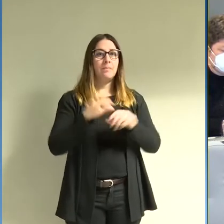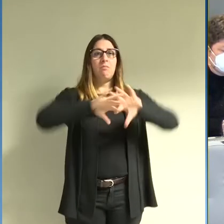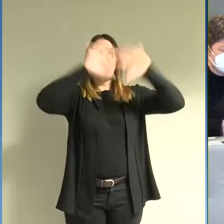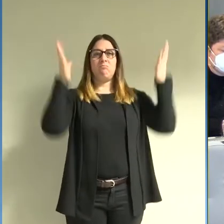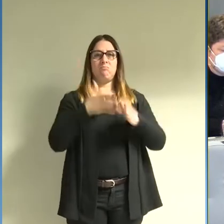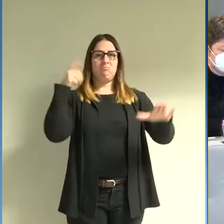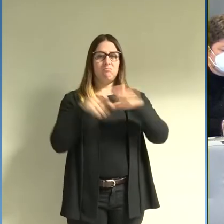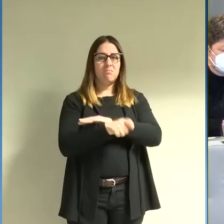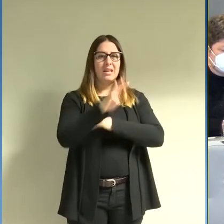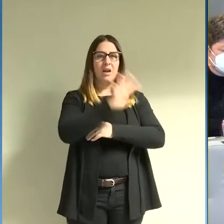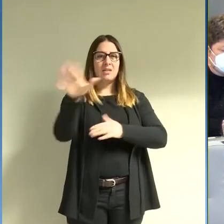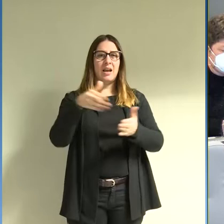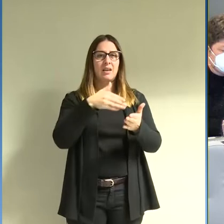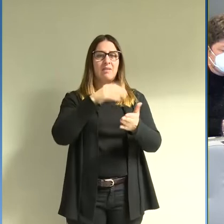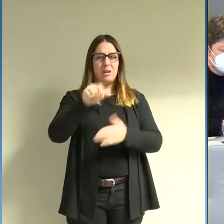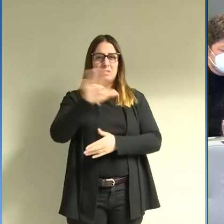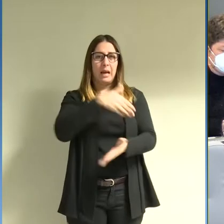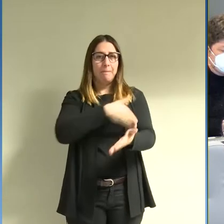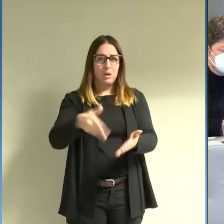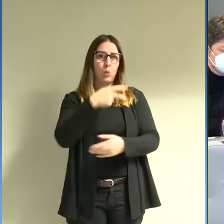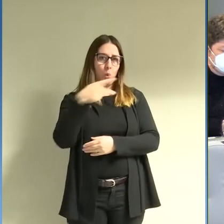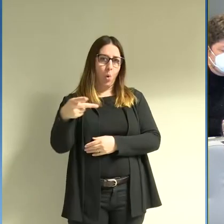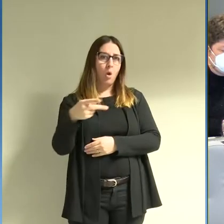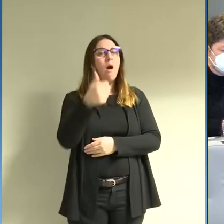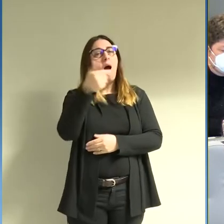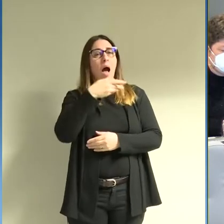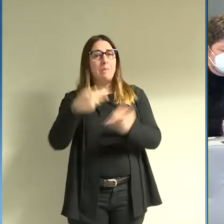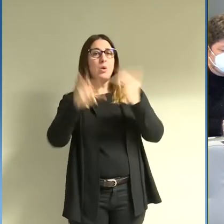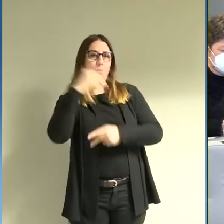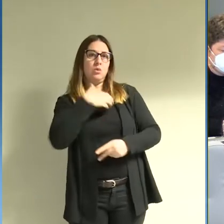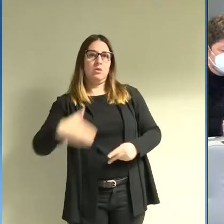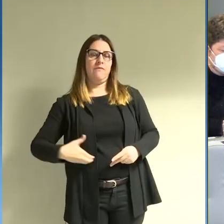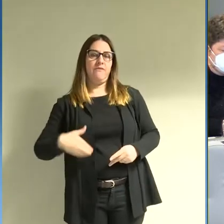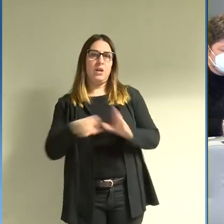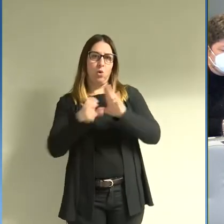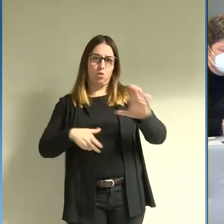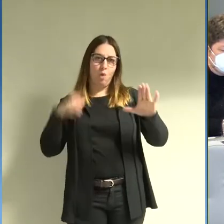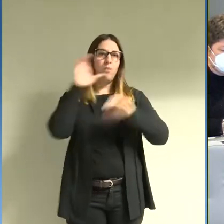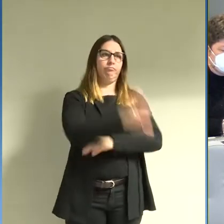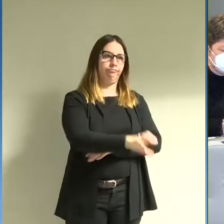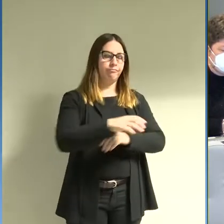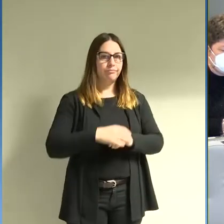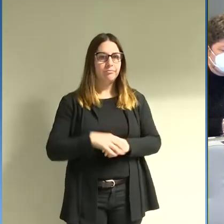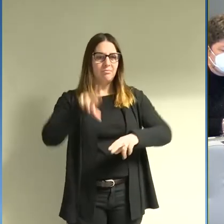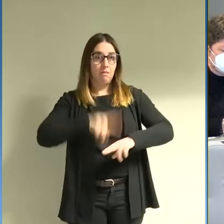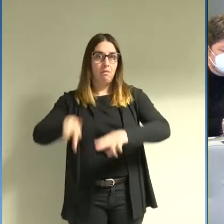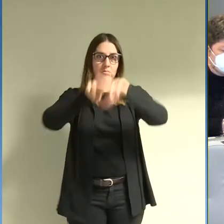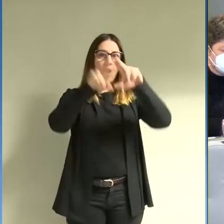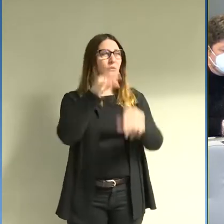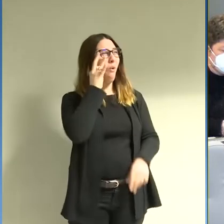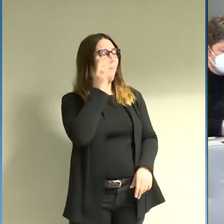de 45,5 millions dont un peu plus d'un million pour la ville de grenoble les travaux prévus sont importants et